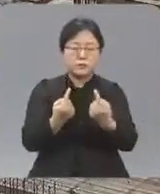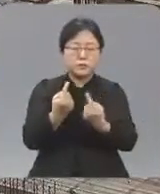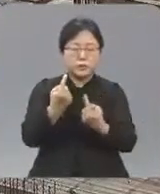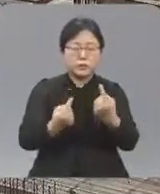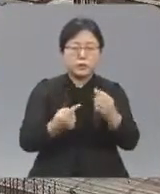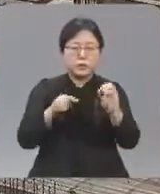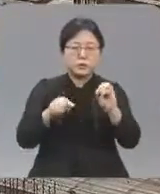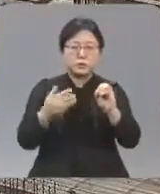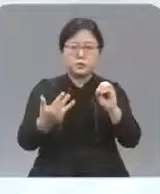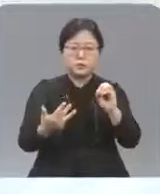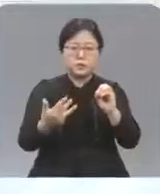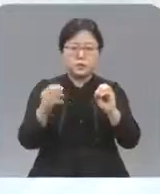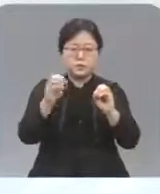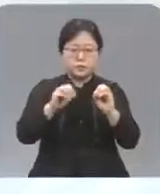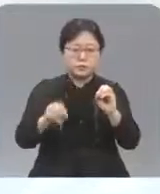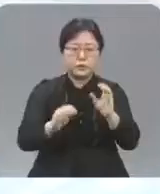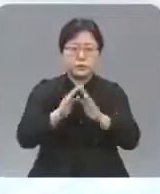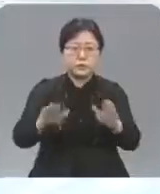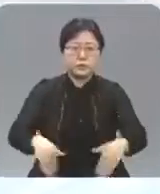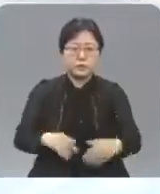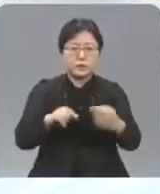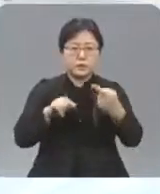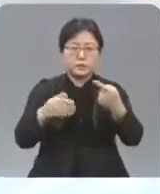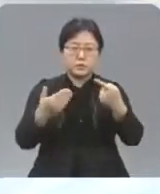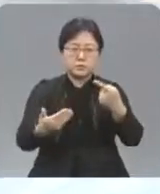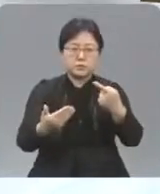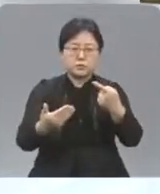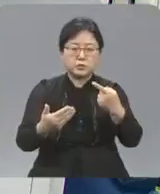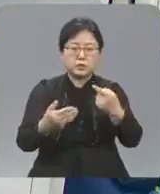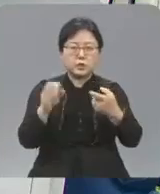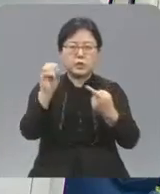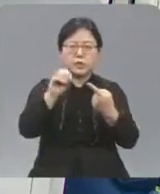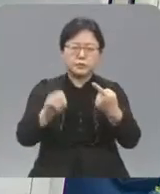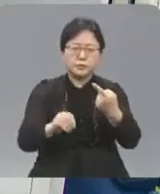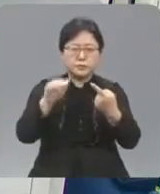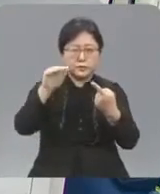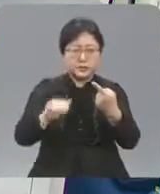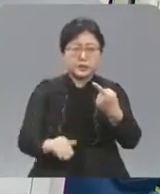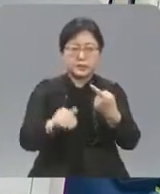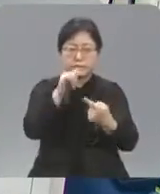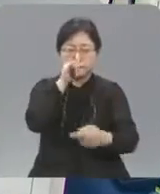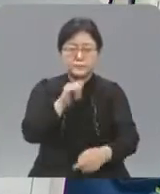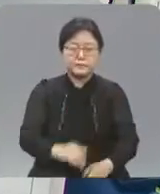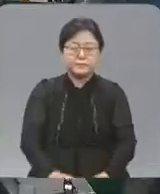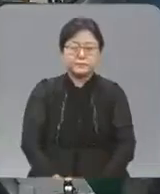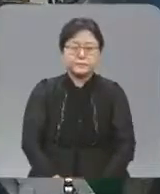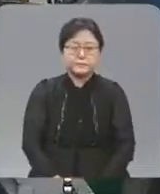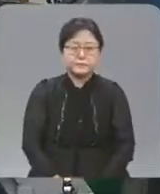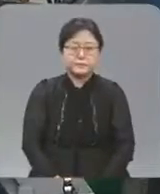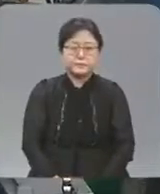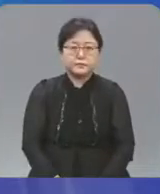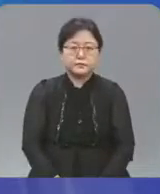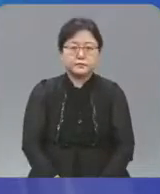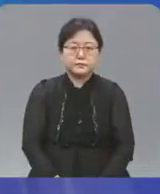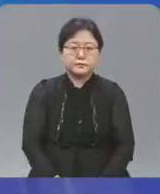달보다는 0.8%포인트, 전남은 1.9%로 1%포인트 떨어졌습니다.